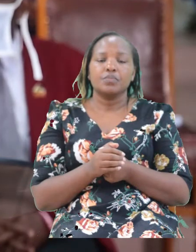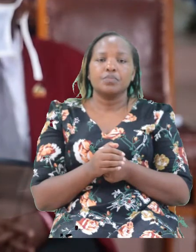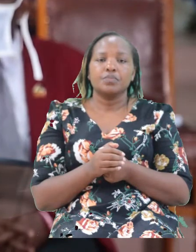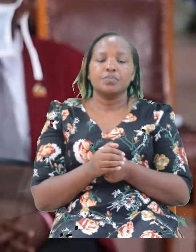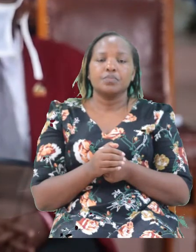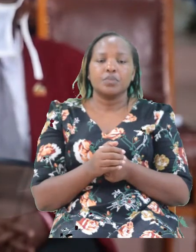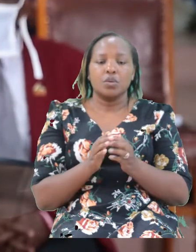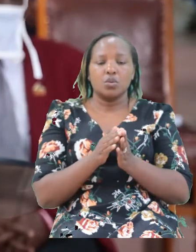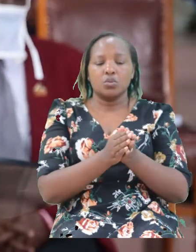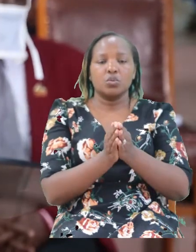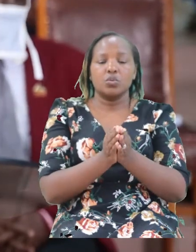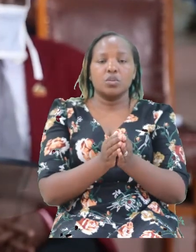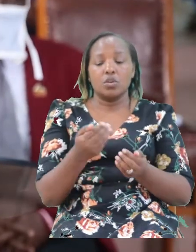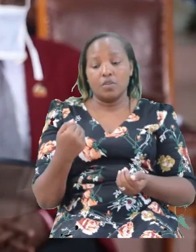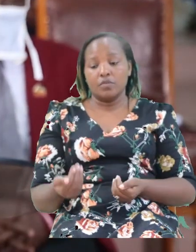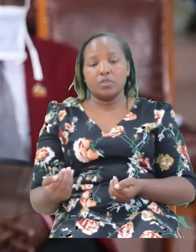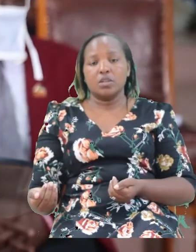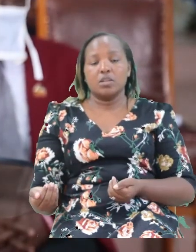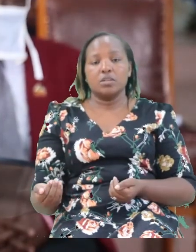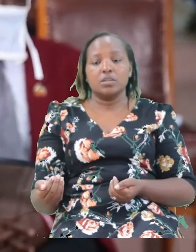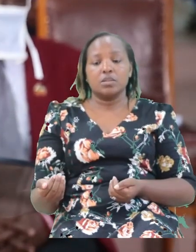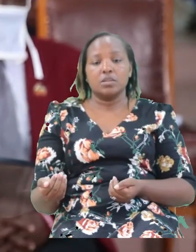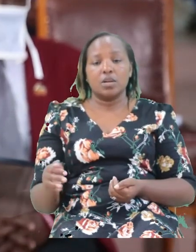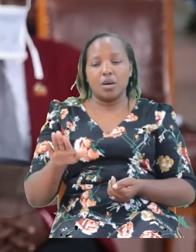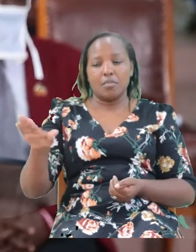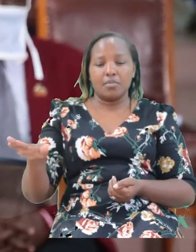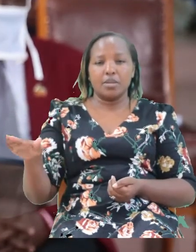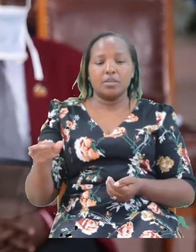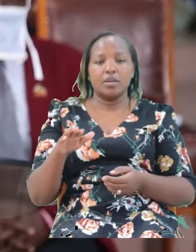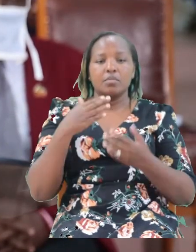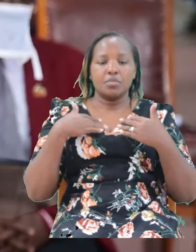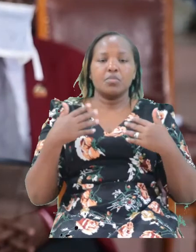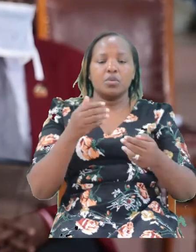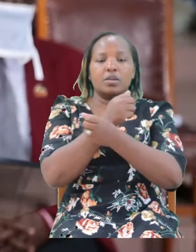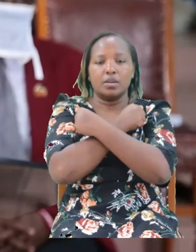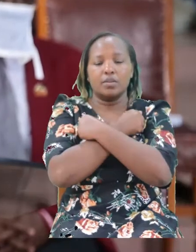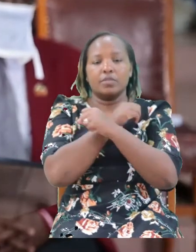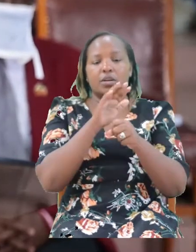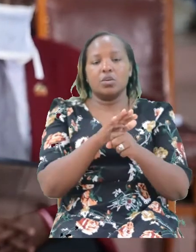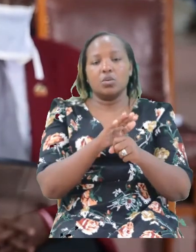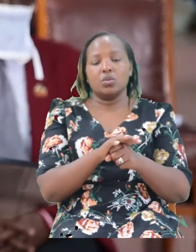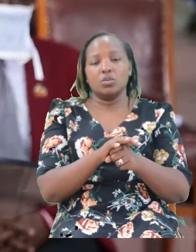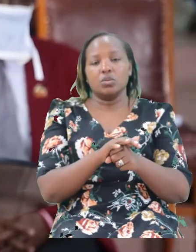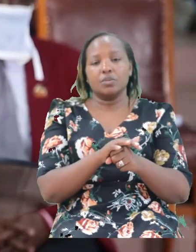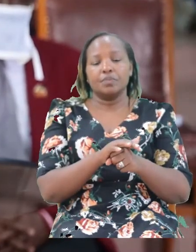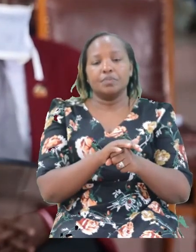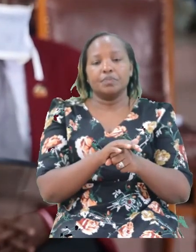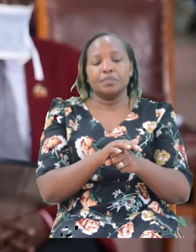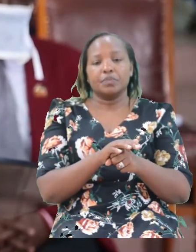Kuna mtoto aliyekuwa pahali watu walikuwa wanapenda sana kujitambua kulingana